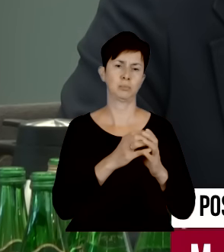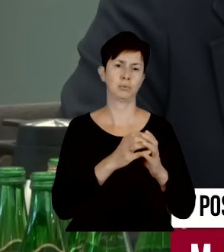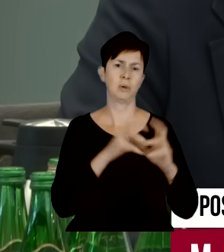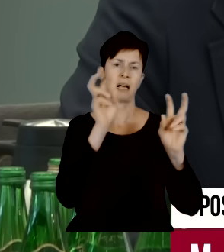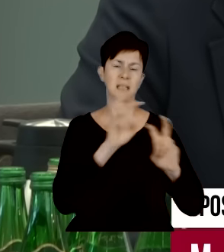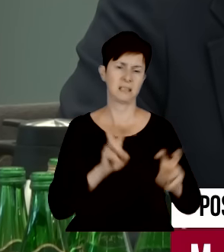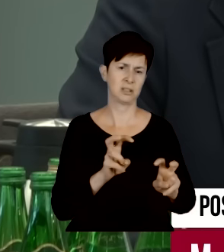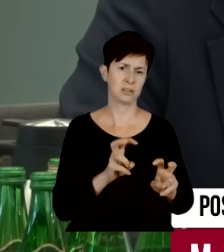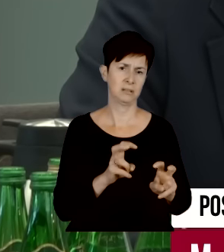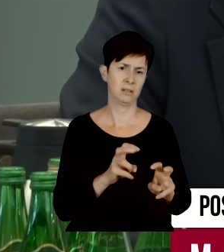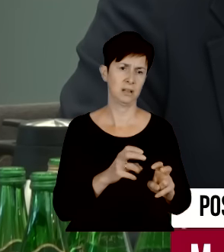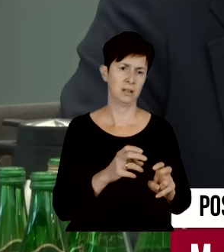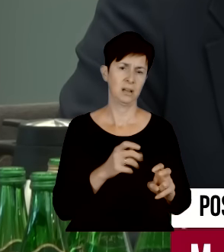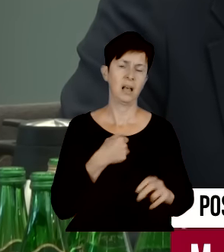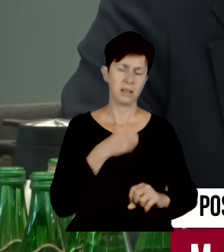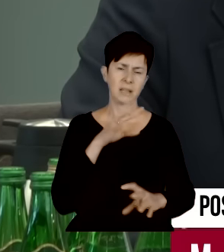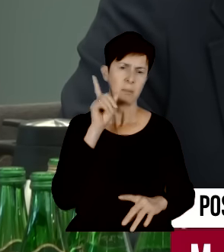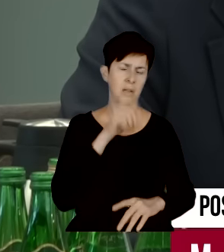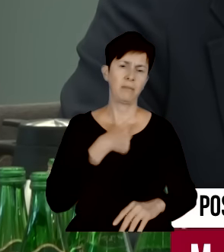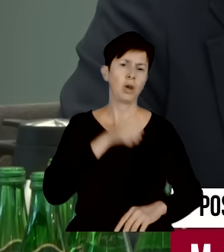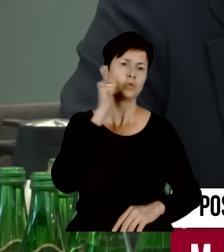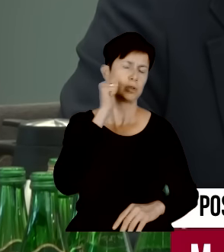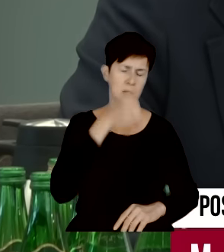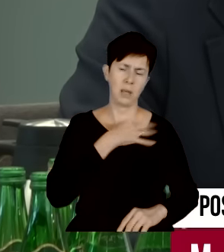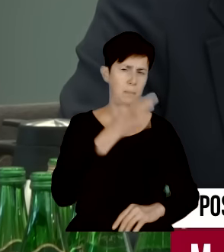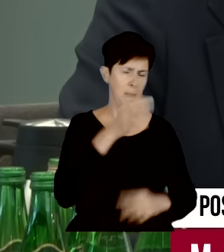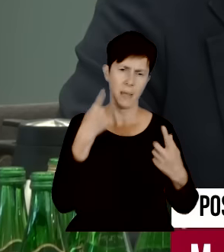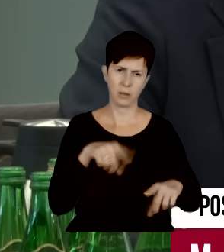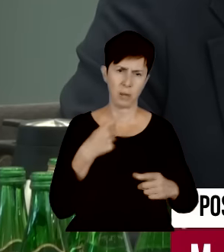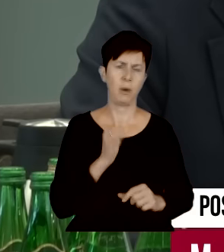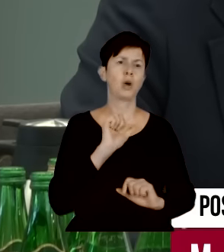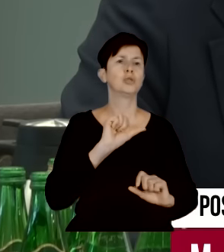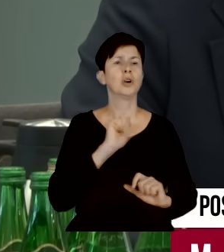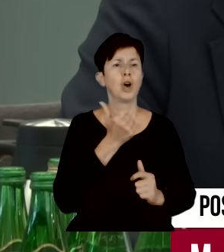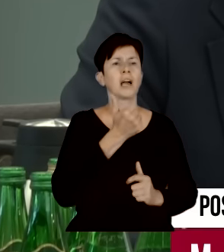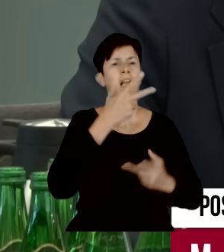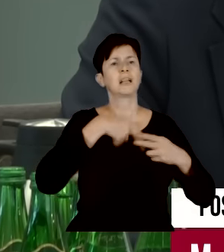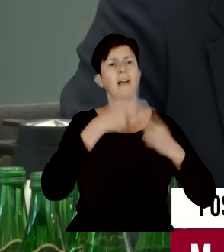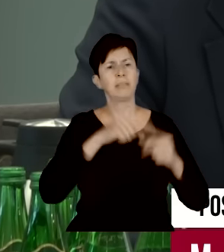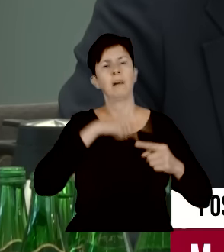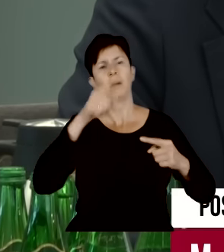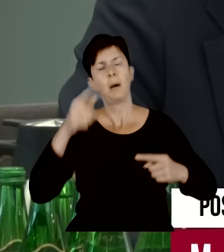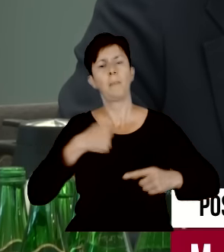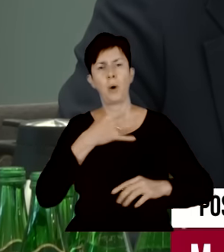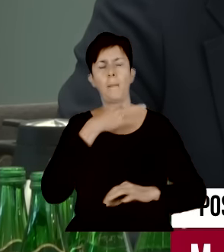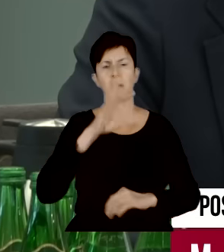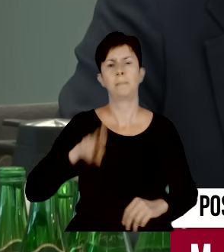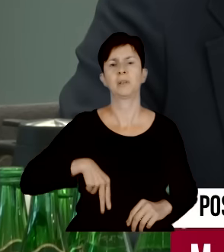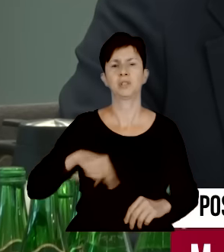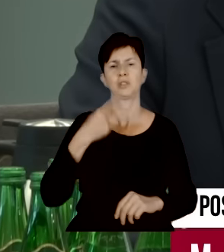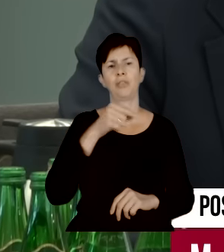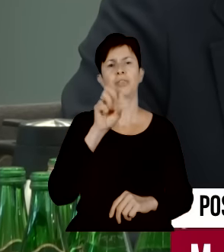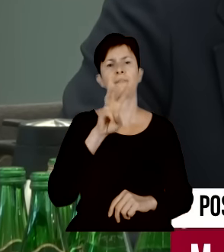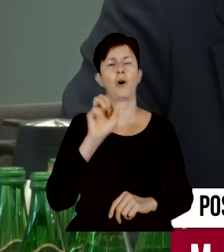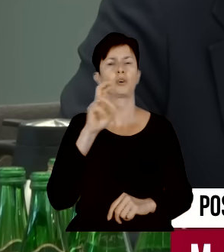wiarę wcale nie codziennie o to dopytywał dopytywał co kilka dni ministra dworczyka przede wszystkim